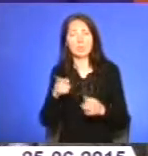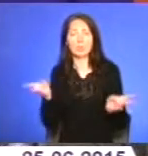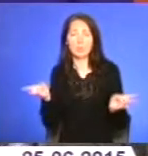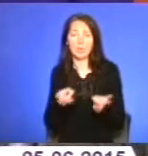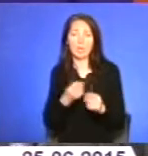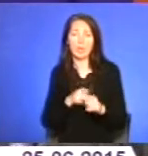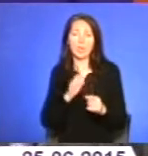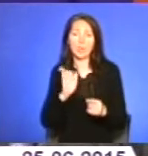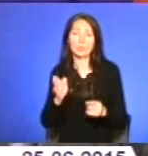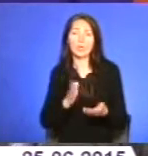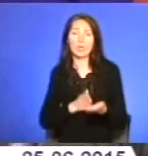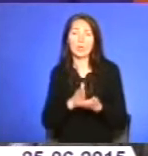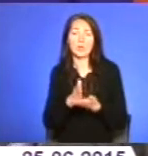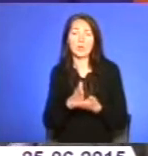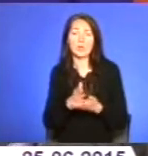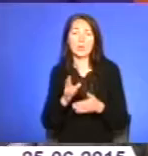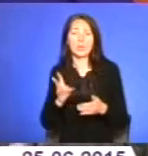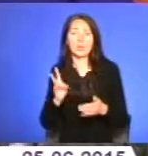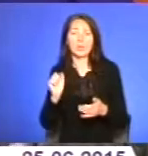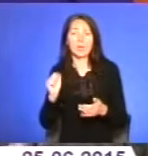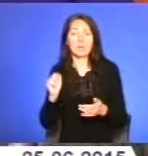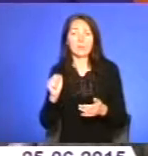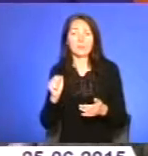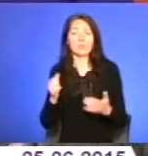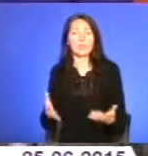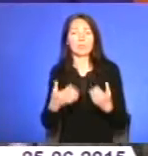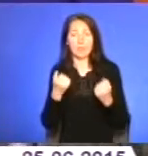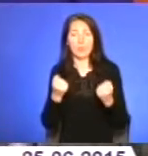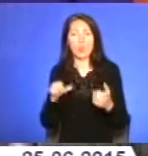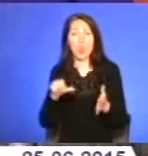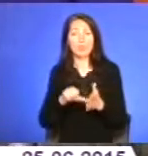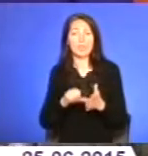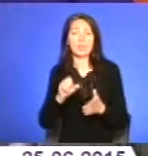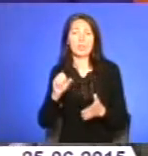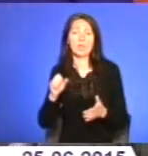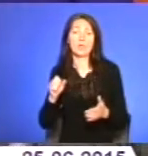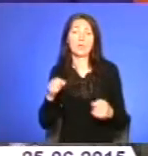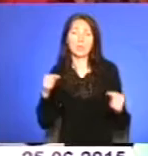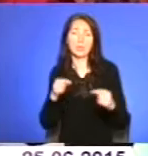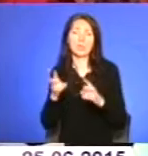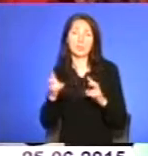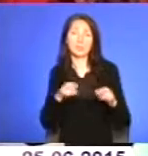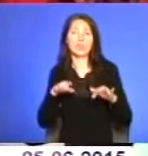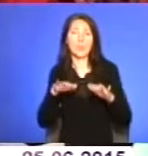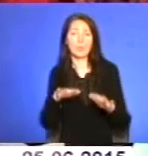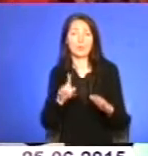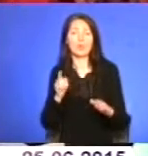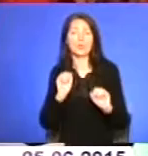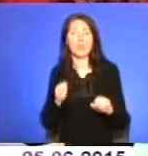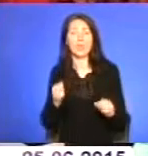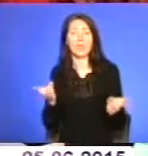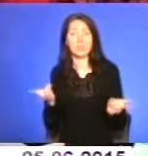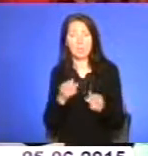потреби, котрі будуть спрямовані на підтримку учасників антитерористичної операції. Що можна і